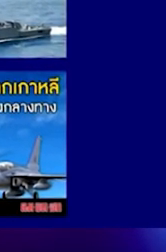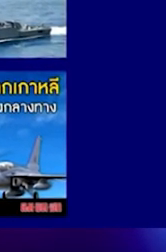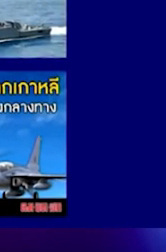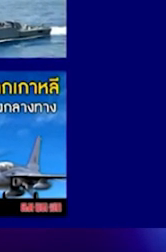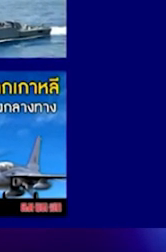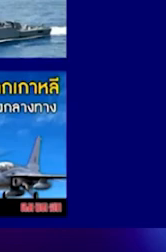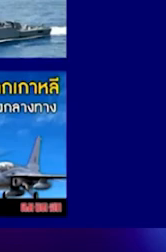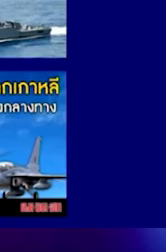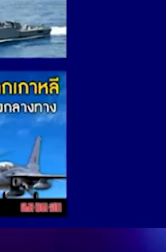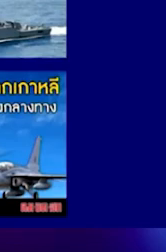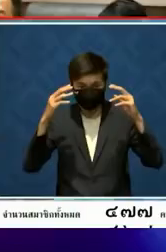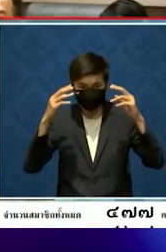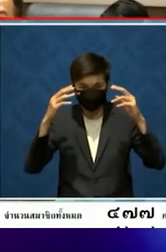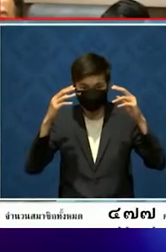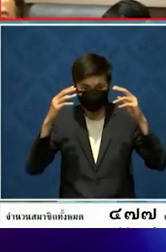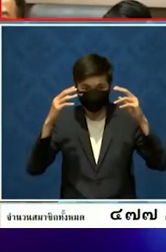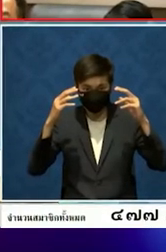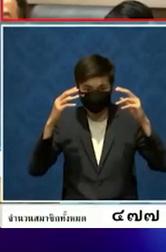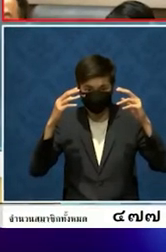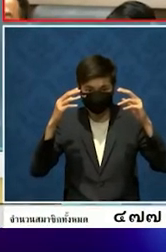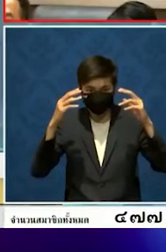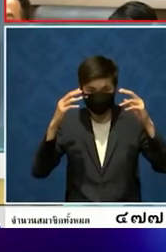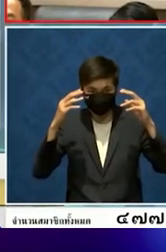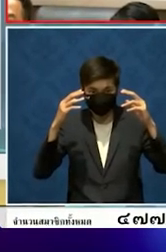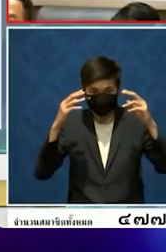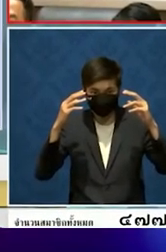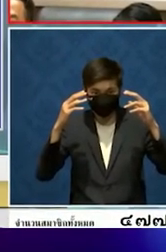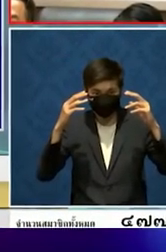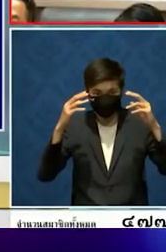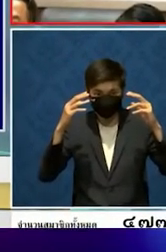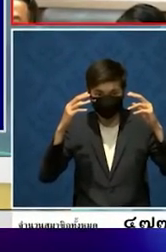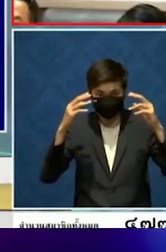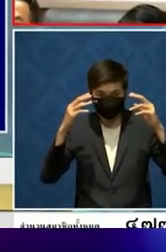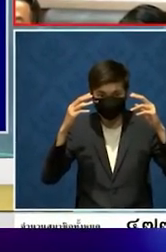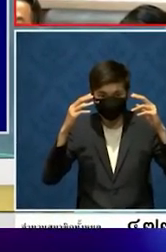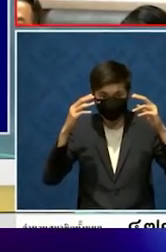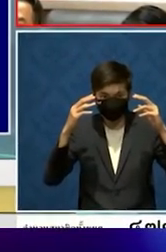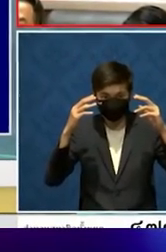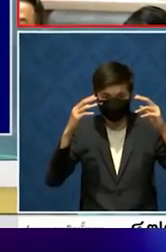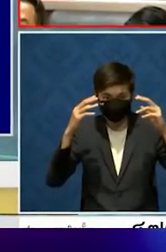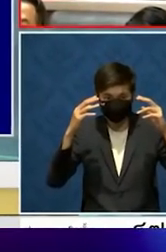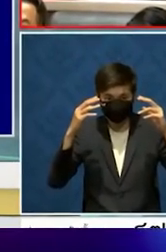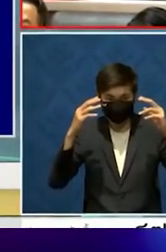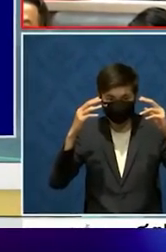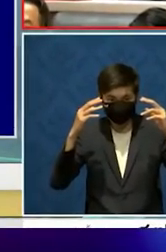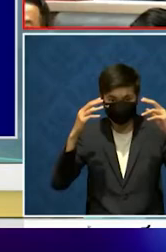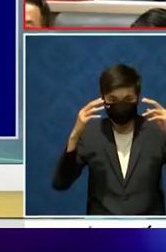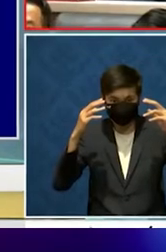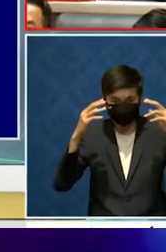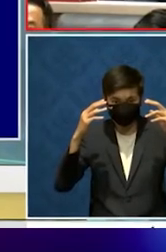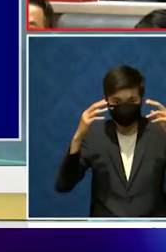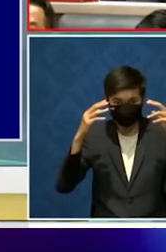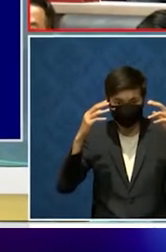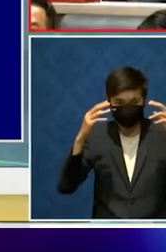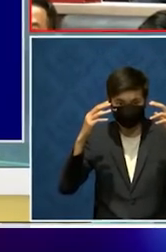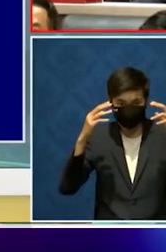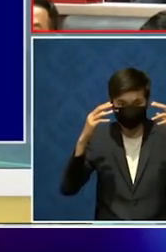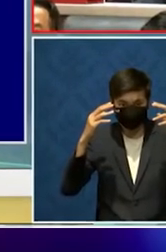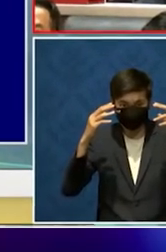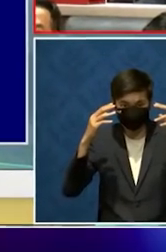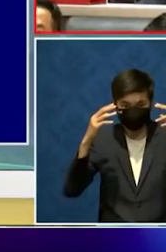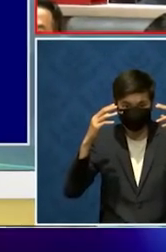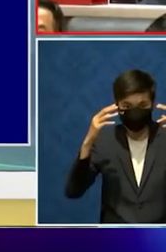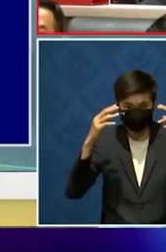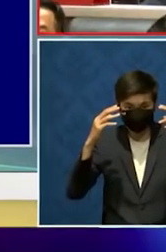ทเหตุที่พลเอกประยุทธ์ยึดอำนาจมาแล้วทำอะไรไม่สำเร็จเพราะพลเอกประยุทธ์มีเ